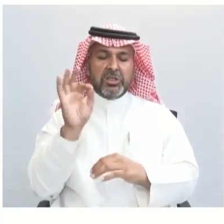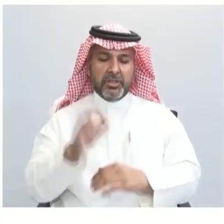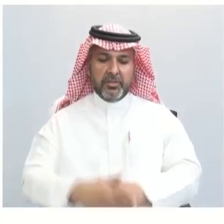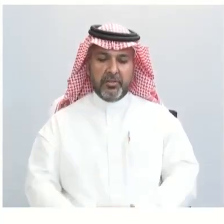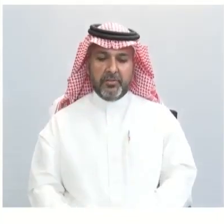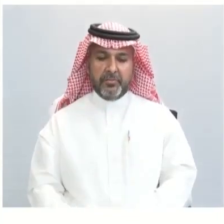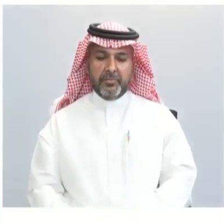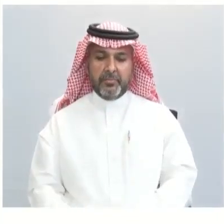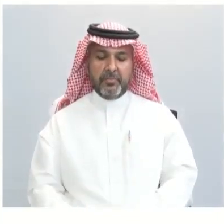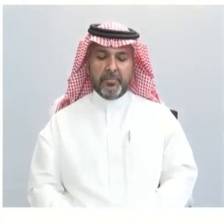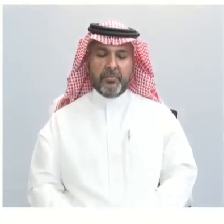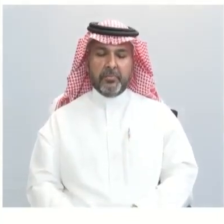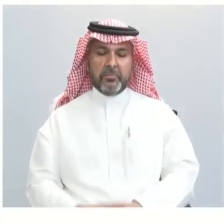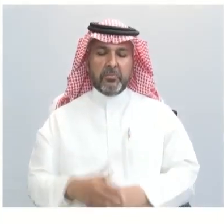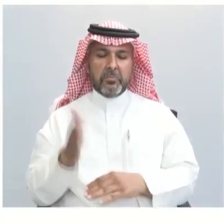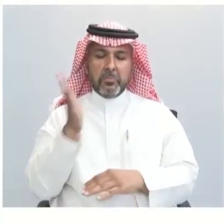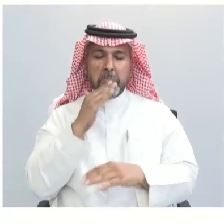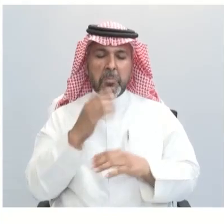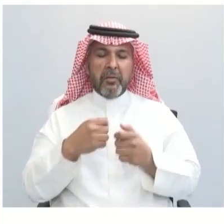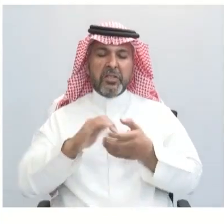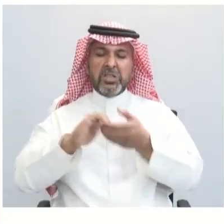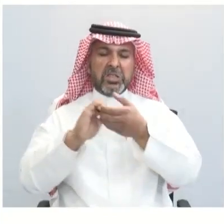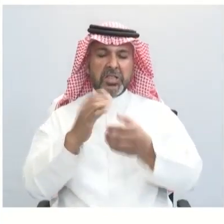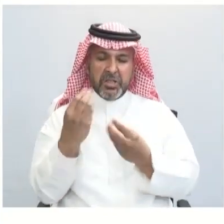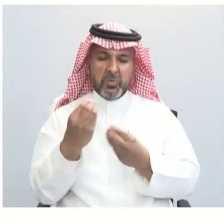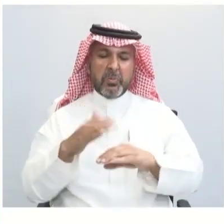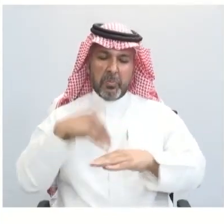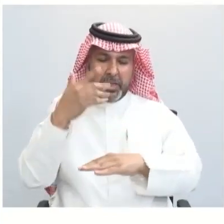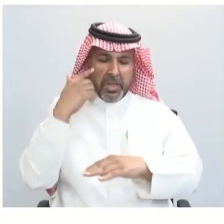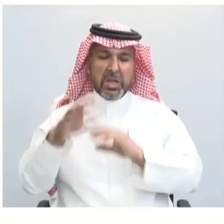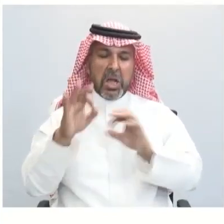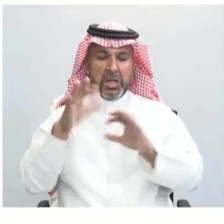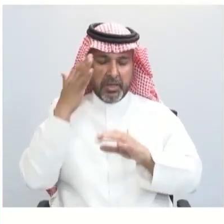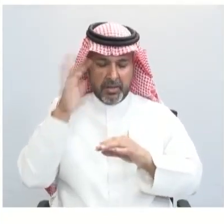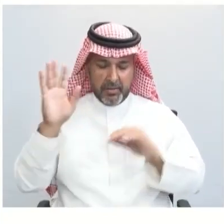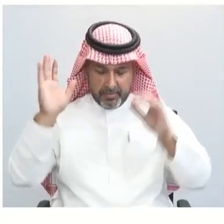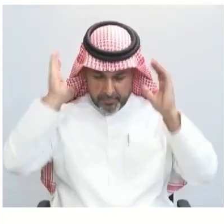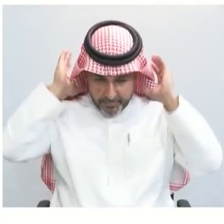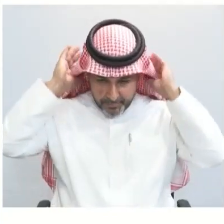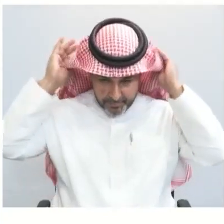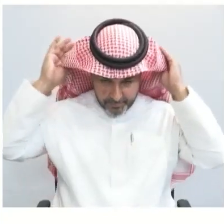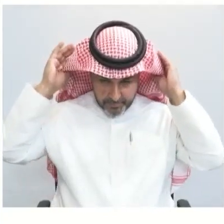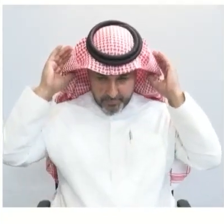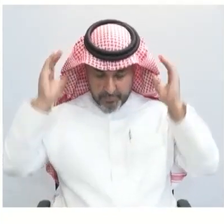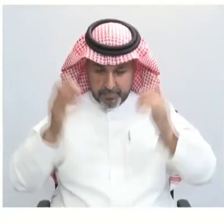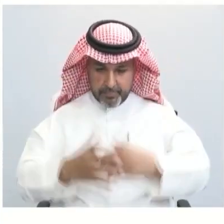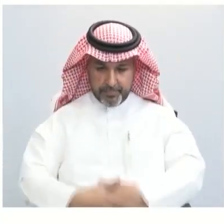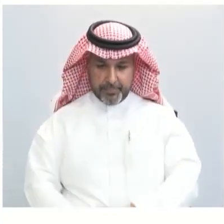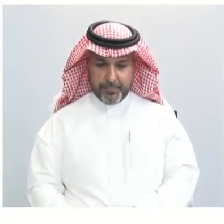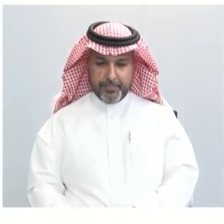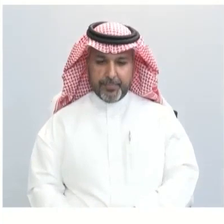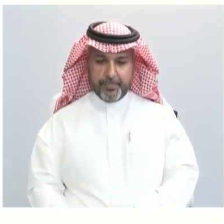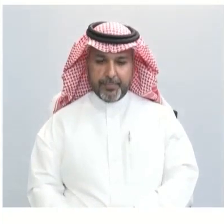جهاز اتصال، نقوم باختيار none yet. بإمكانك اختيار حسب عدد المتابعين.